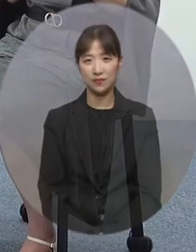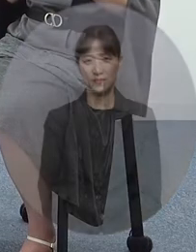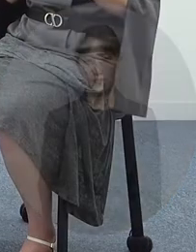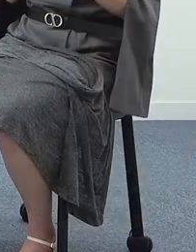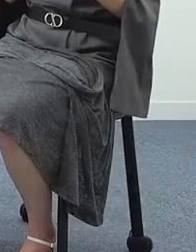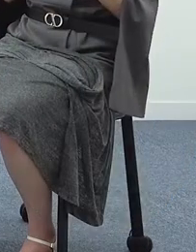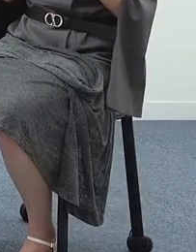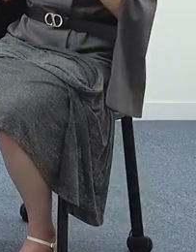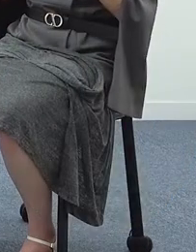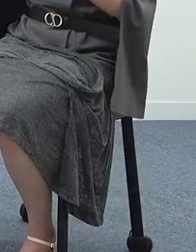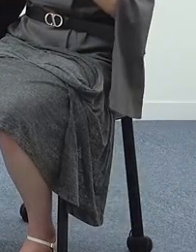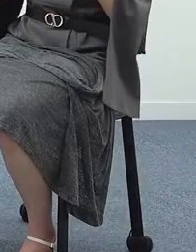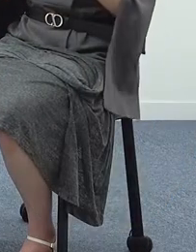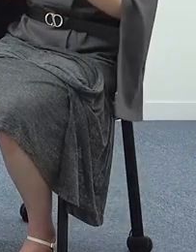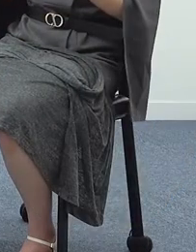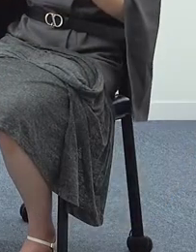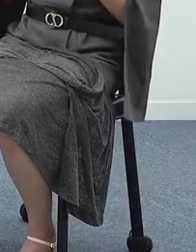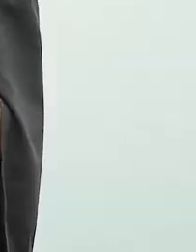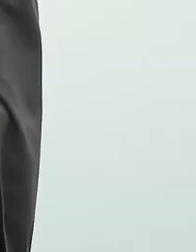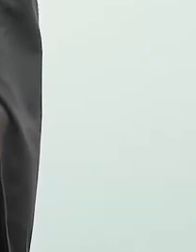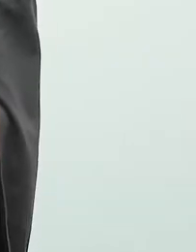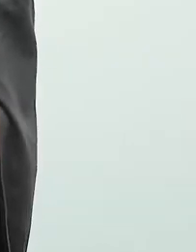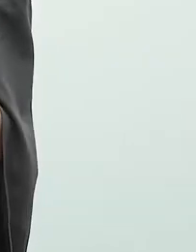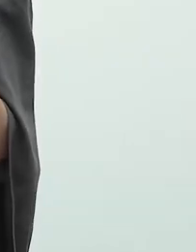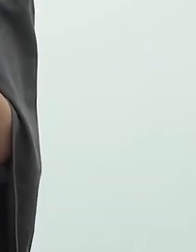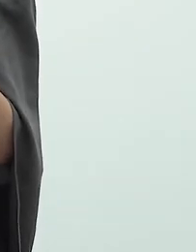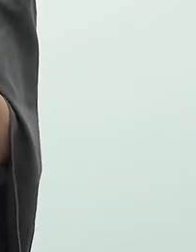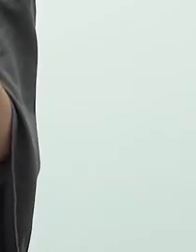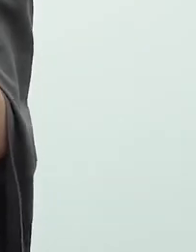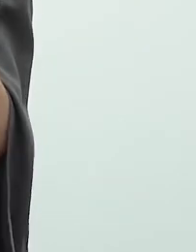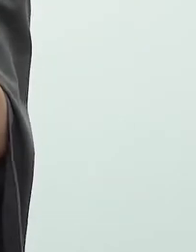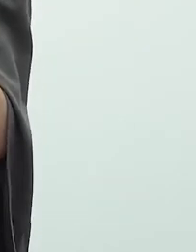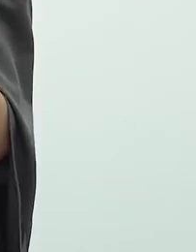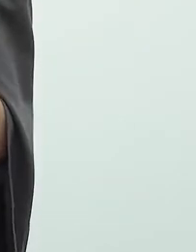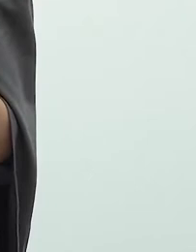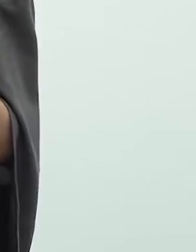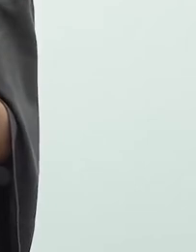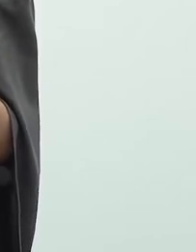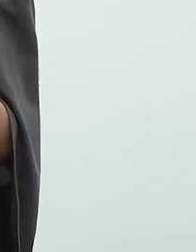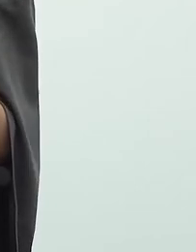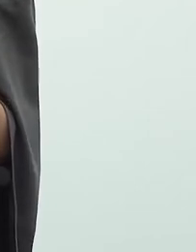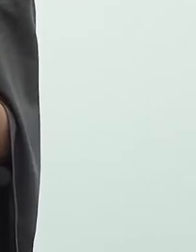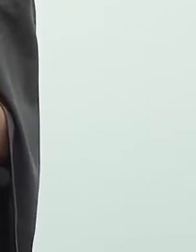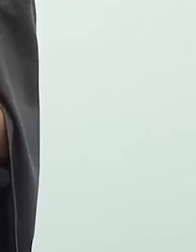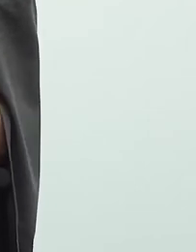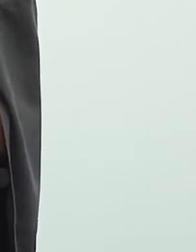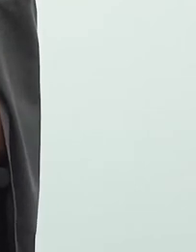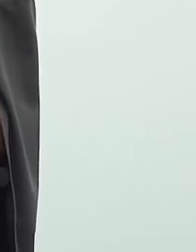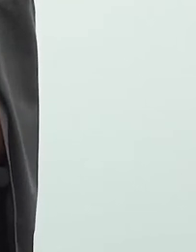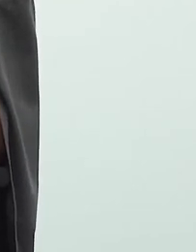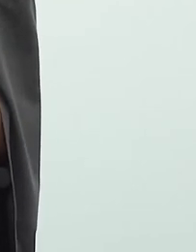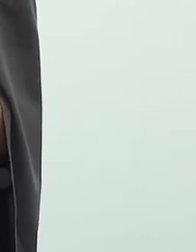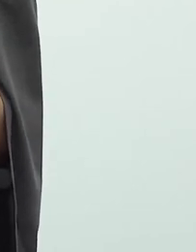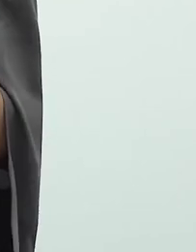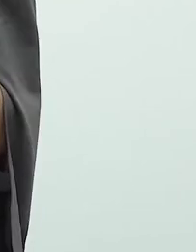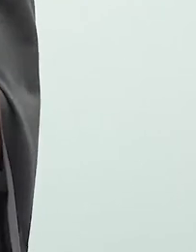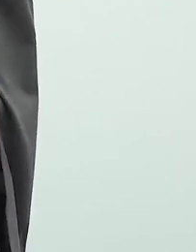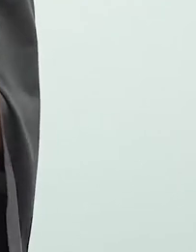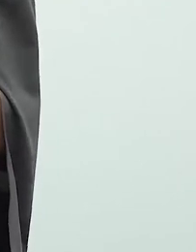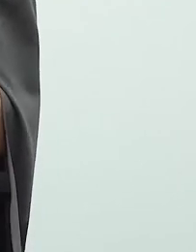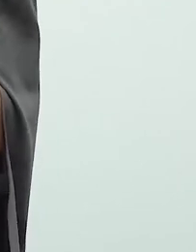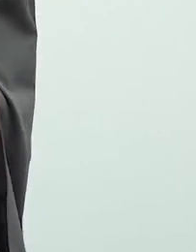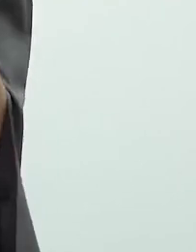코로나 전에는 사실 의사소통에 5m 만 하면 사실은 1r 했는데